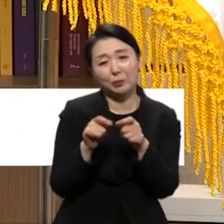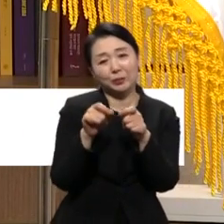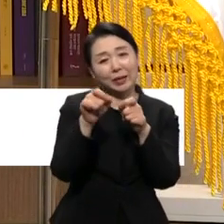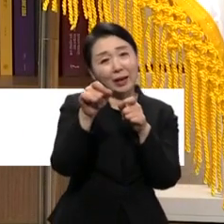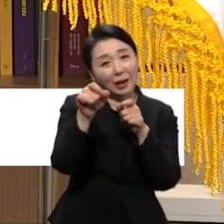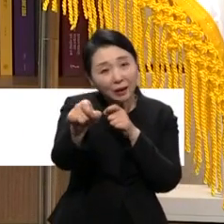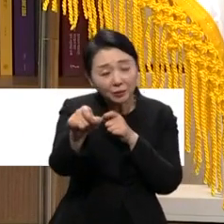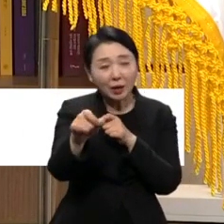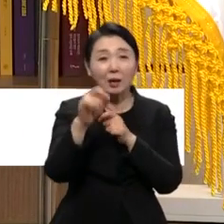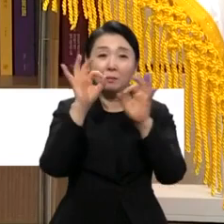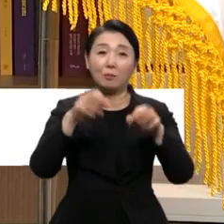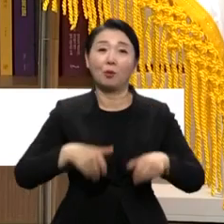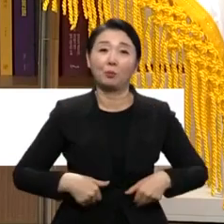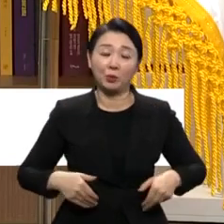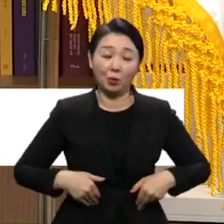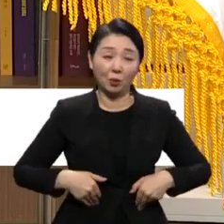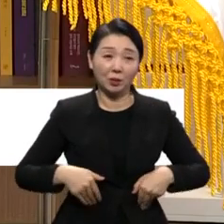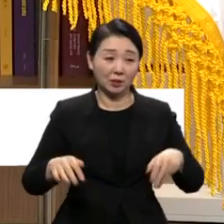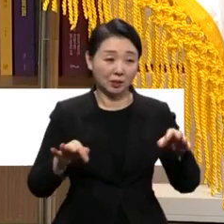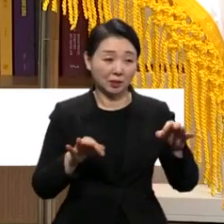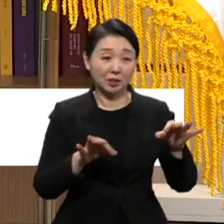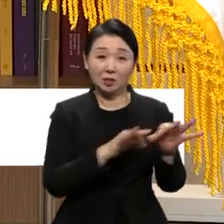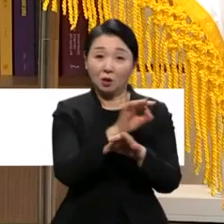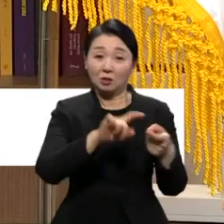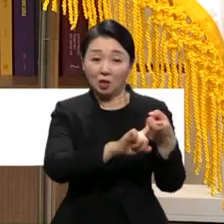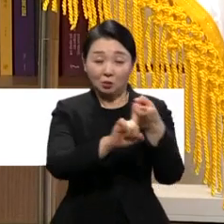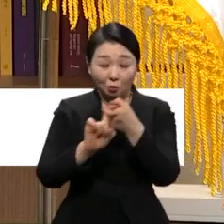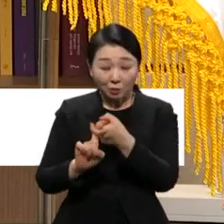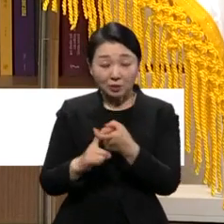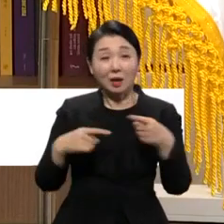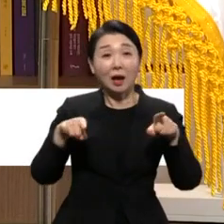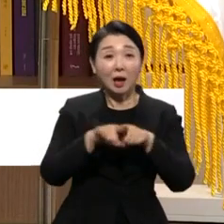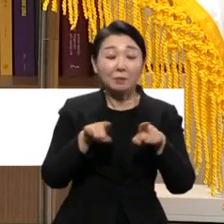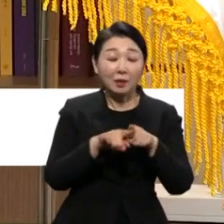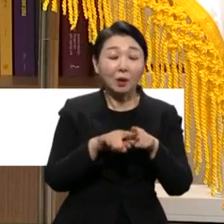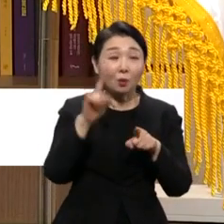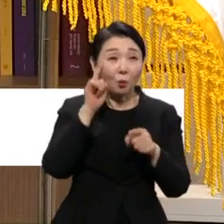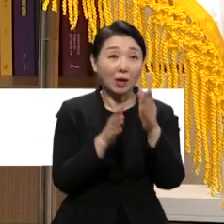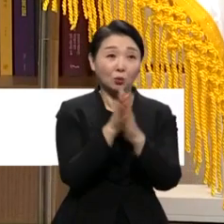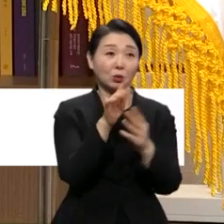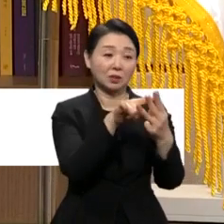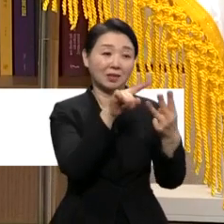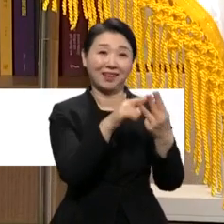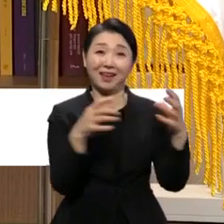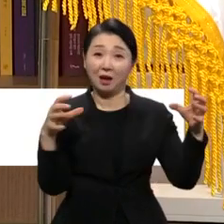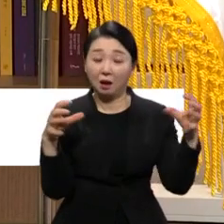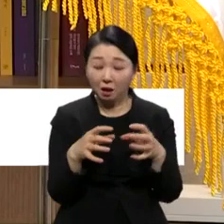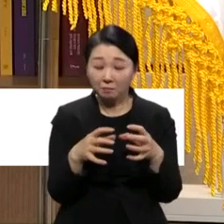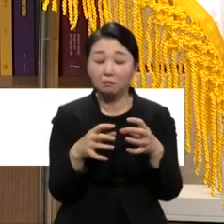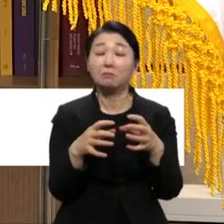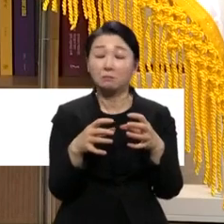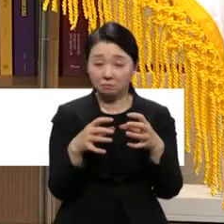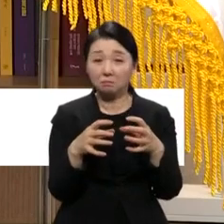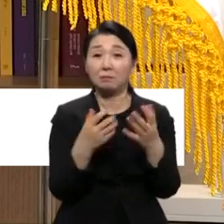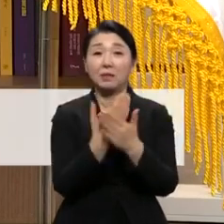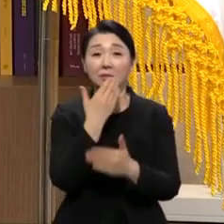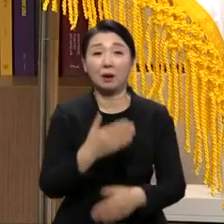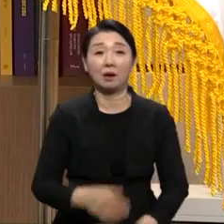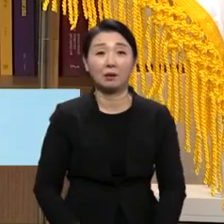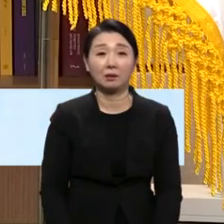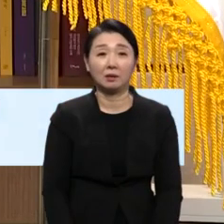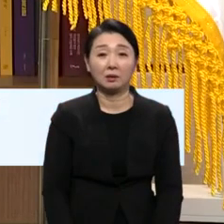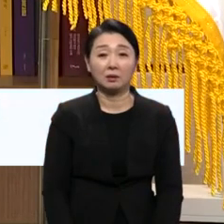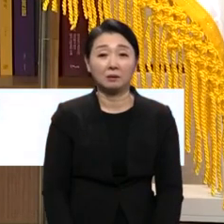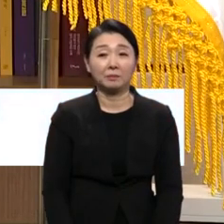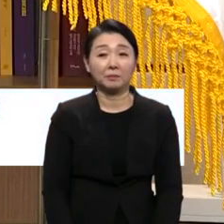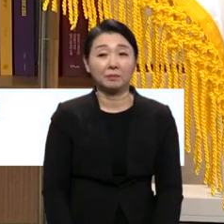있고요. 경제동맹은 바로 지금 실행하고 있는 메가시티를 향한 힘찬 발걸음이라고 할수 있고 또 하나는 최근에